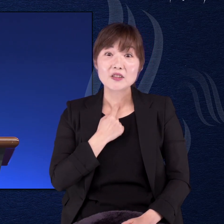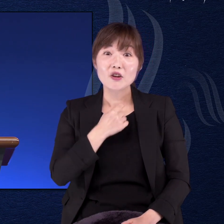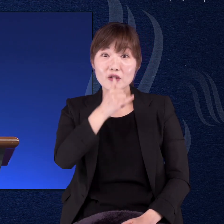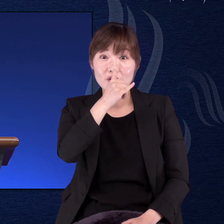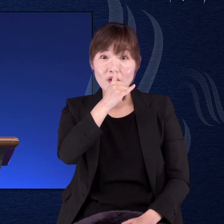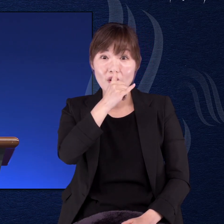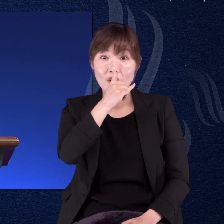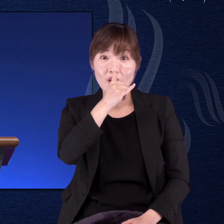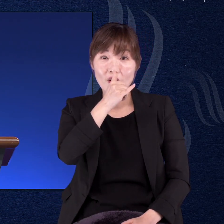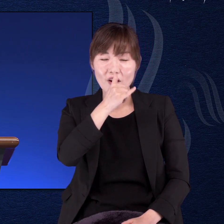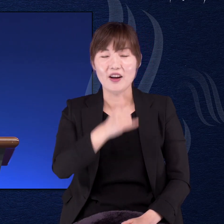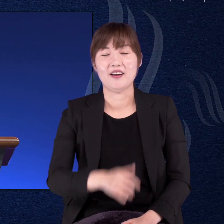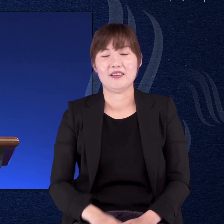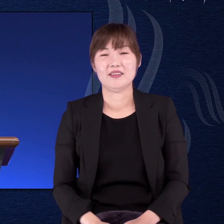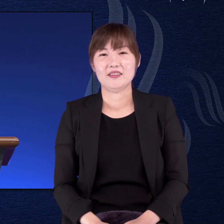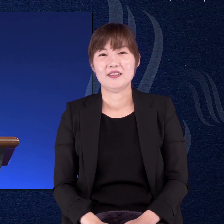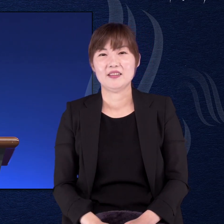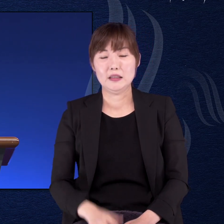거짓말을 안 합니다.